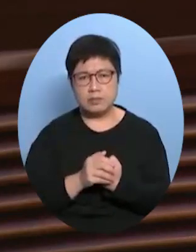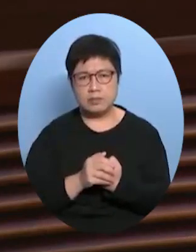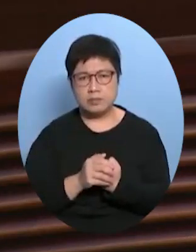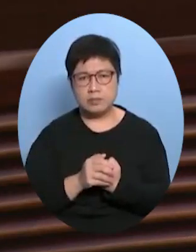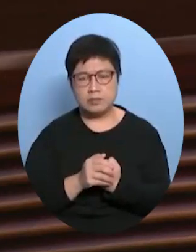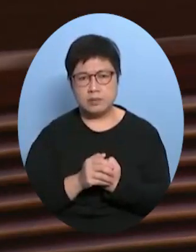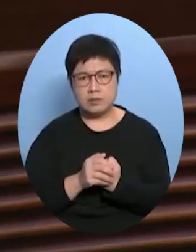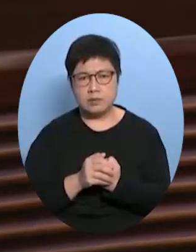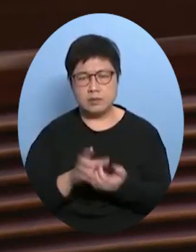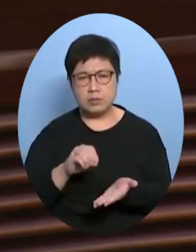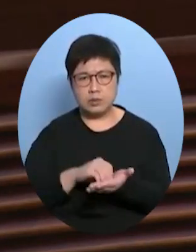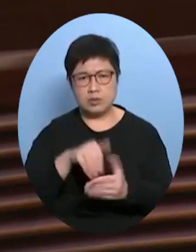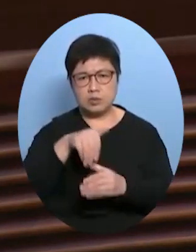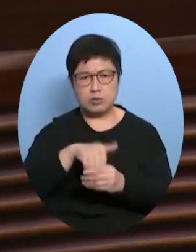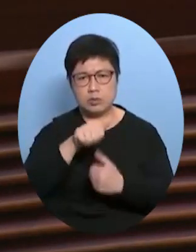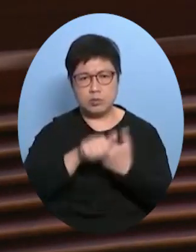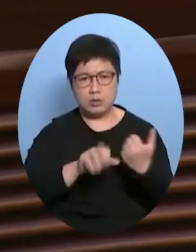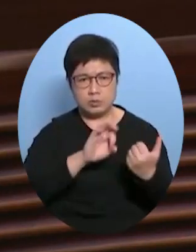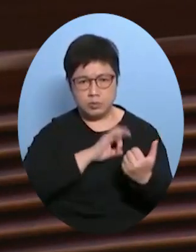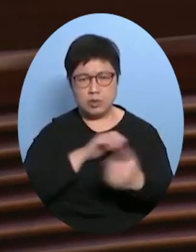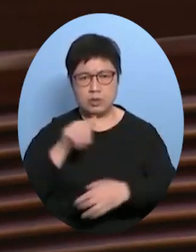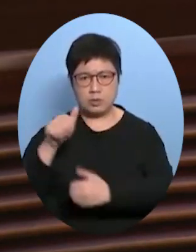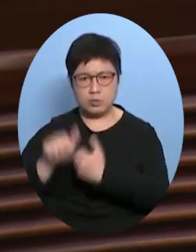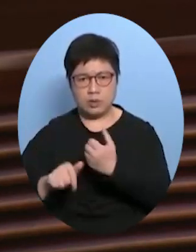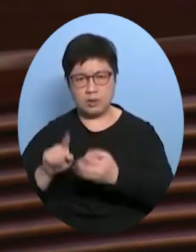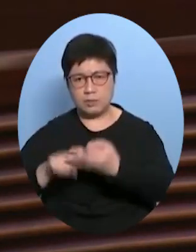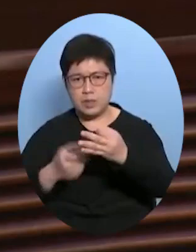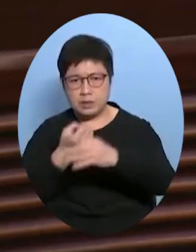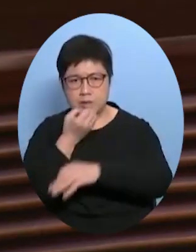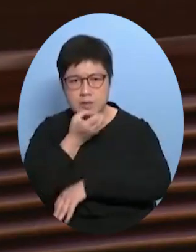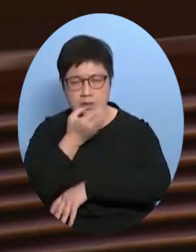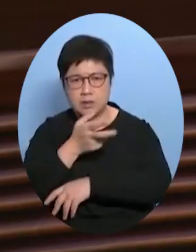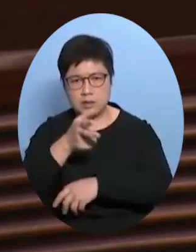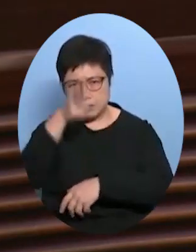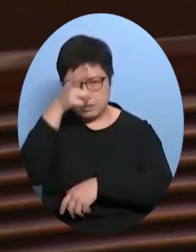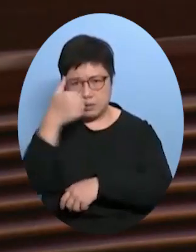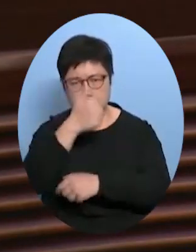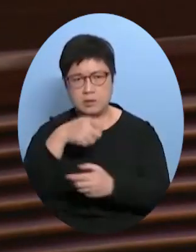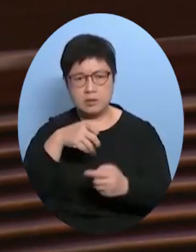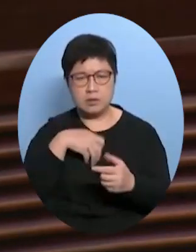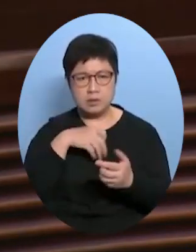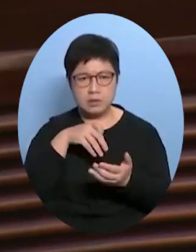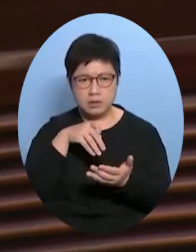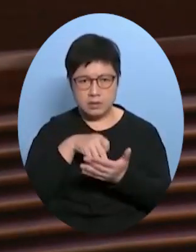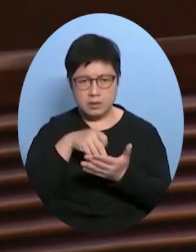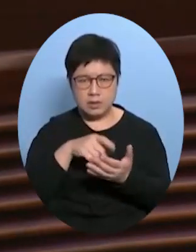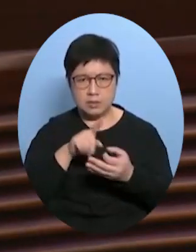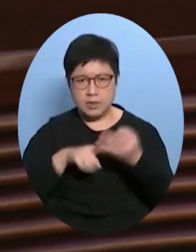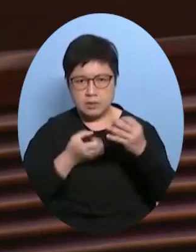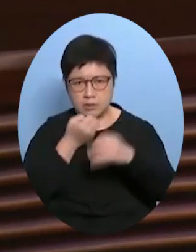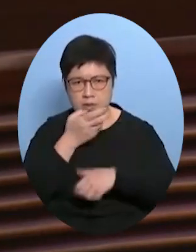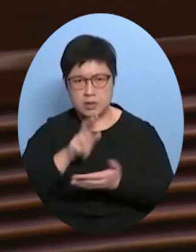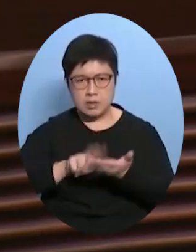至於規定選委會委員提名行政長官候選人和參與提名立法會議員候選